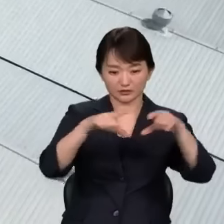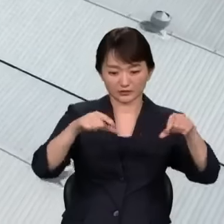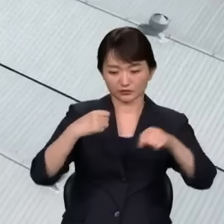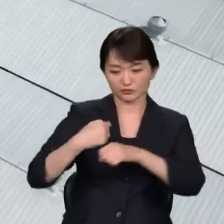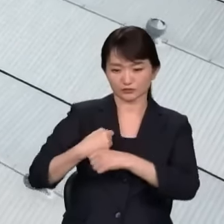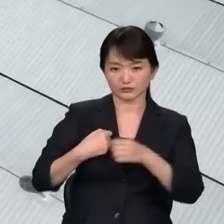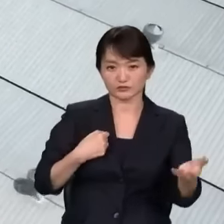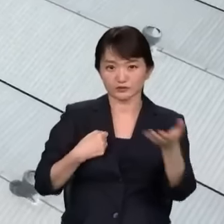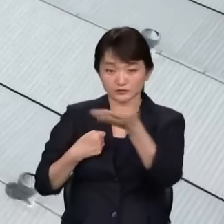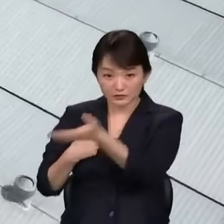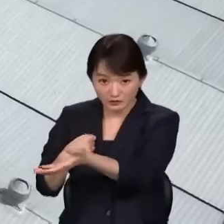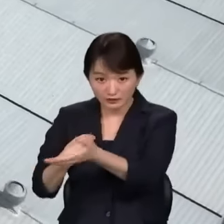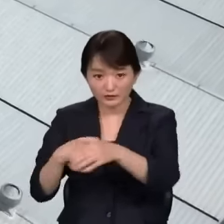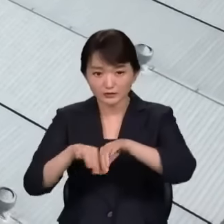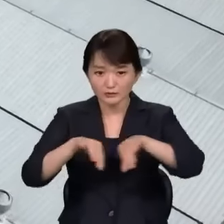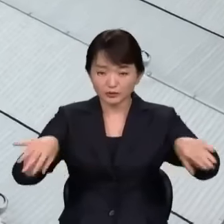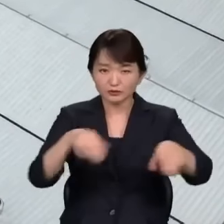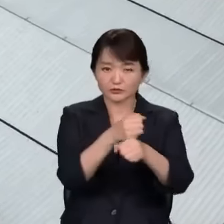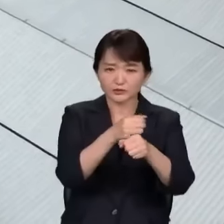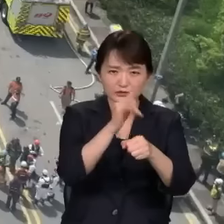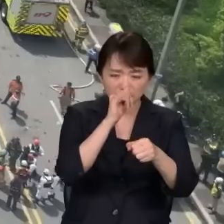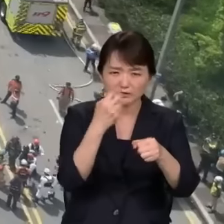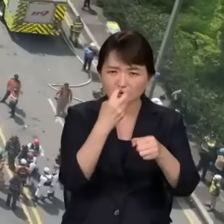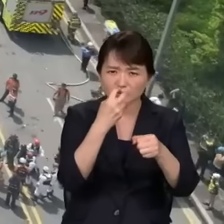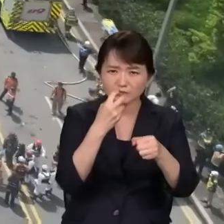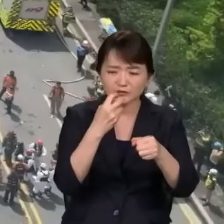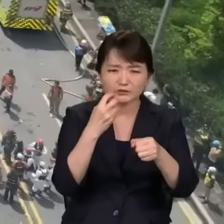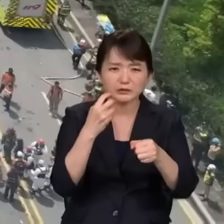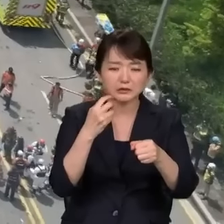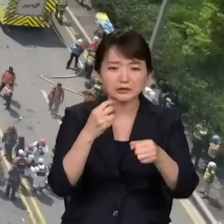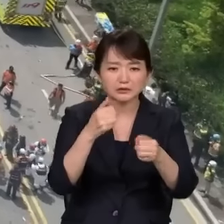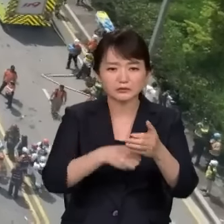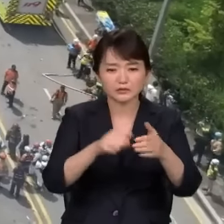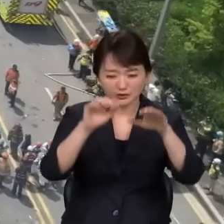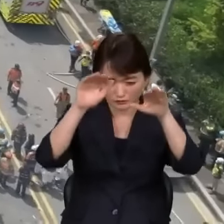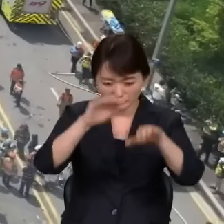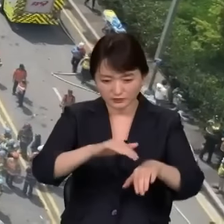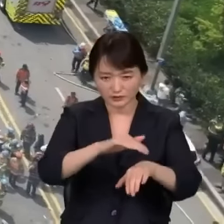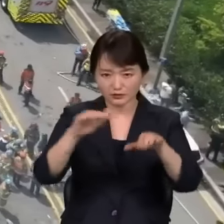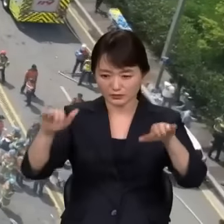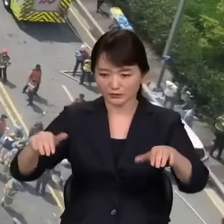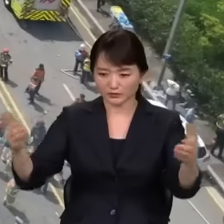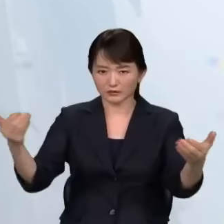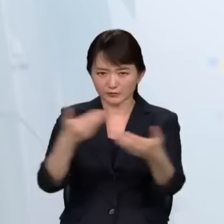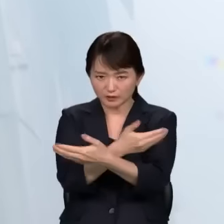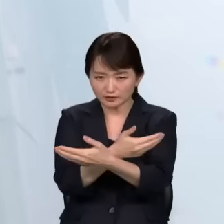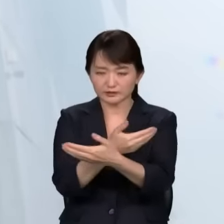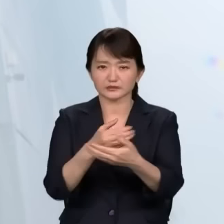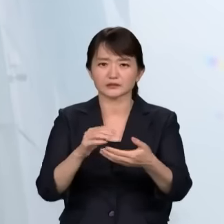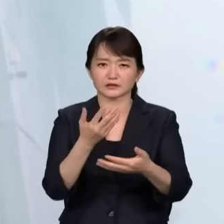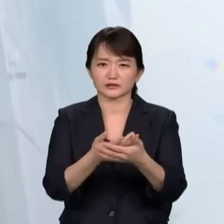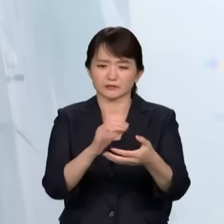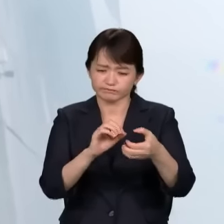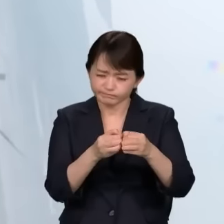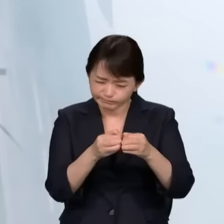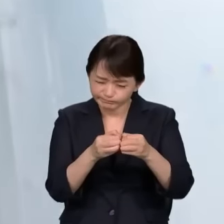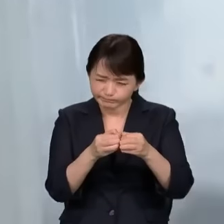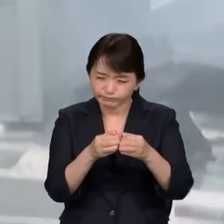전지를 따로 만들어 원래 검사 대상으로 정해져 있던 시료와 바꿔치기 했습니다. 이렇게 데이터를 조작하는 방식으로 군을